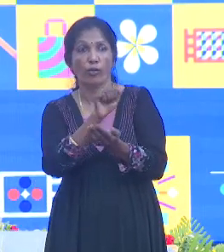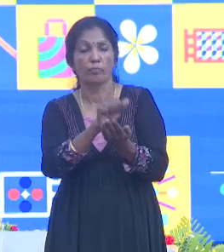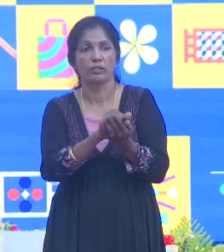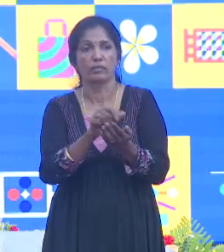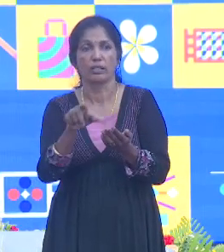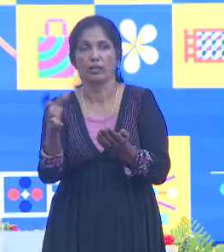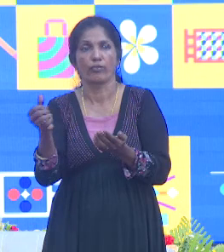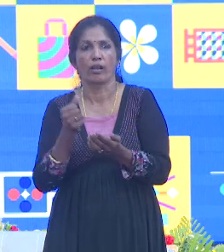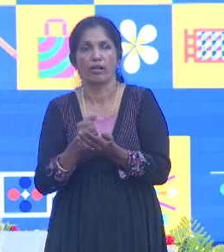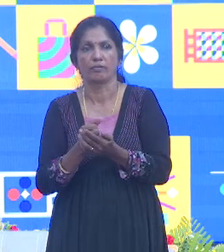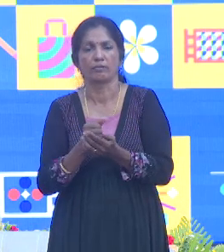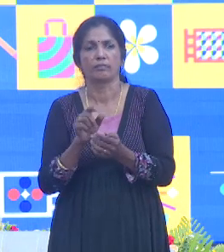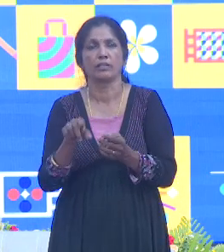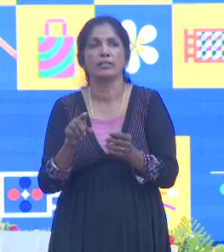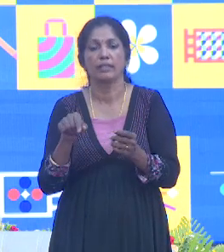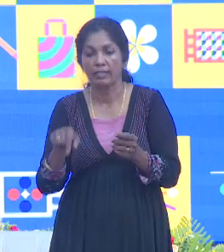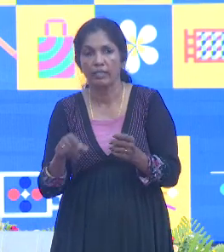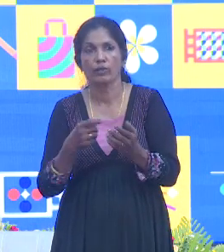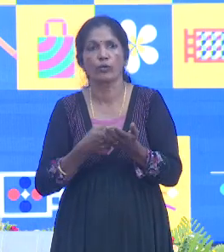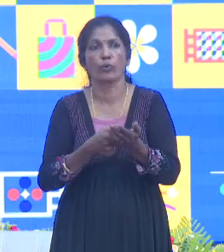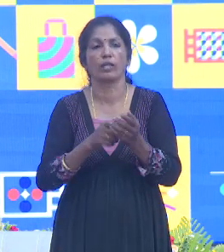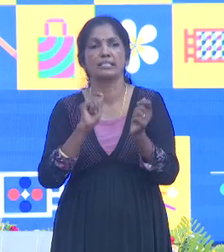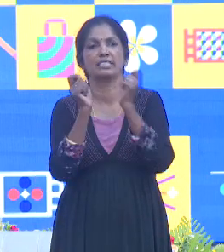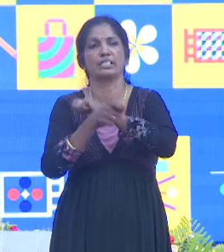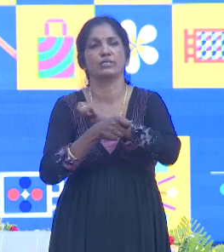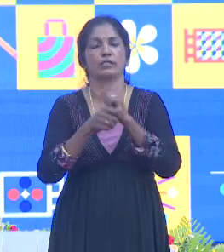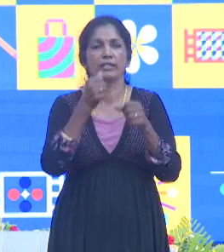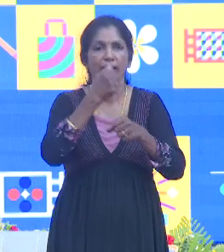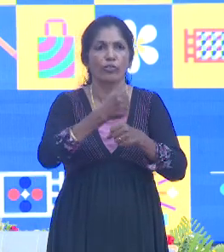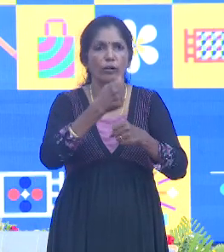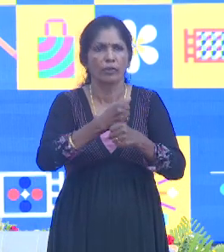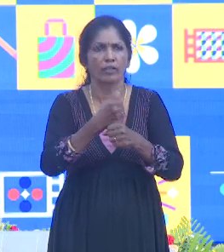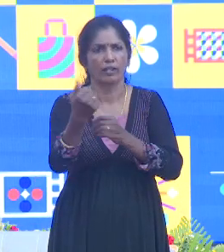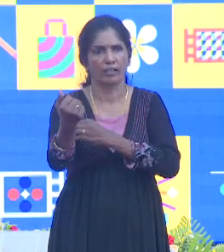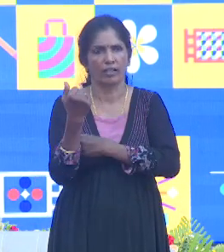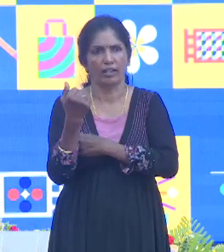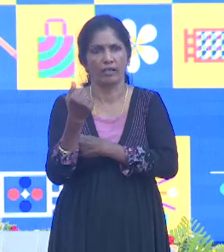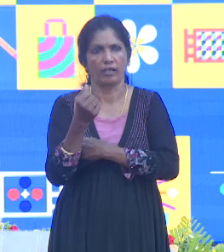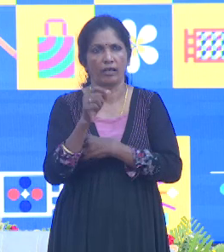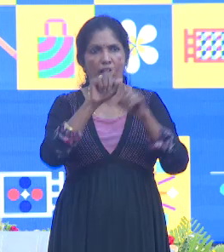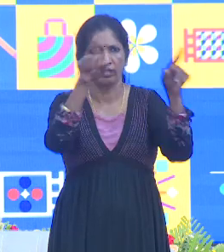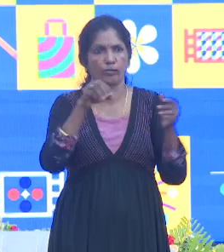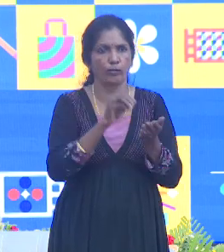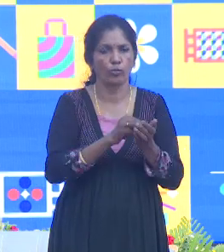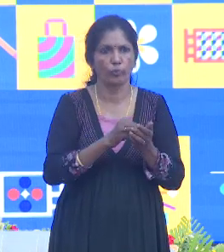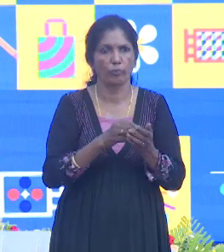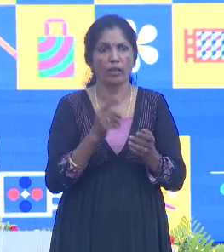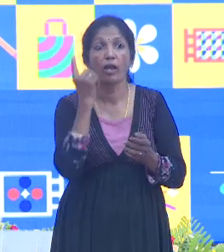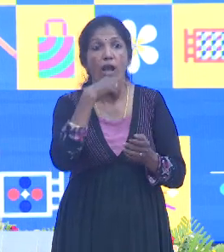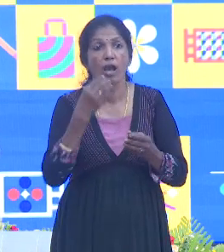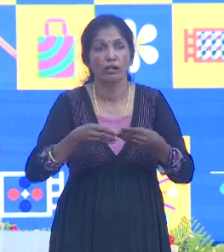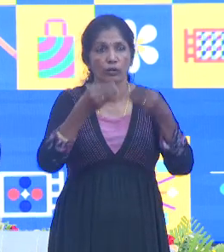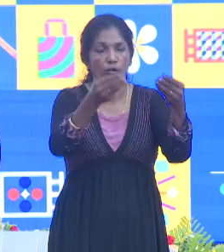മറിച്ച് ഈ നിയമത്തിൽ അത് ഗവൺമെൻറ്റിൽ വെസ്റ്റ് ചെയ്യുകയും ഗവൺമെൻറ് വിൽ അസൈൻ ദി